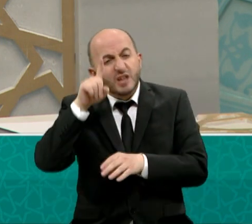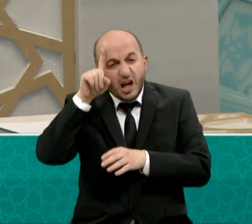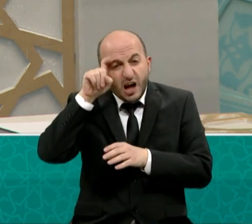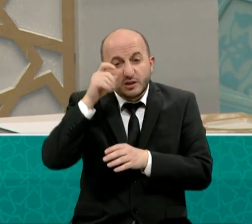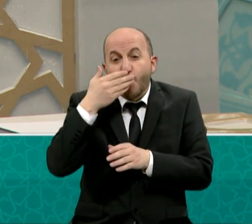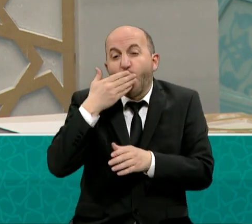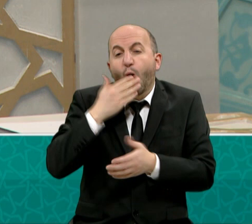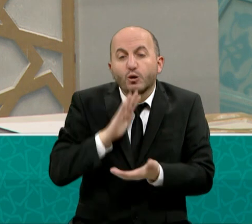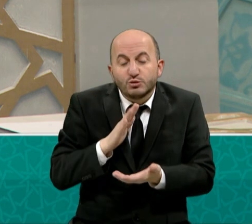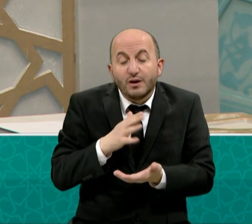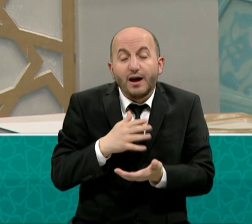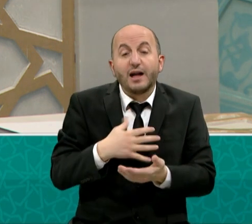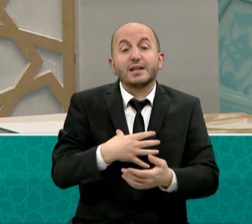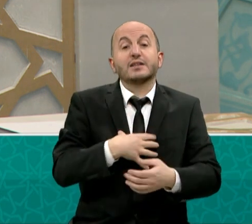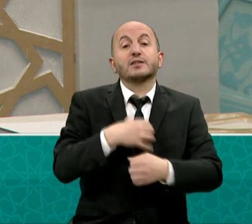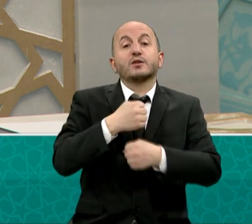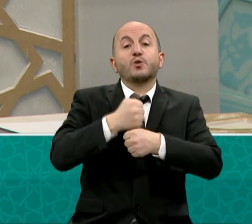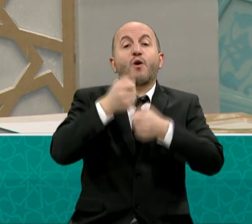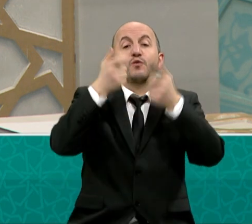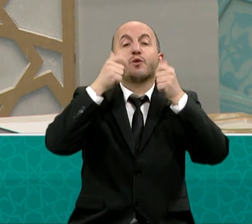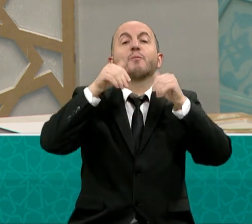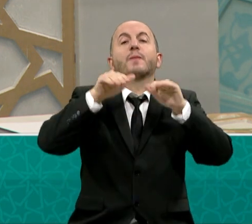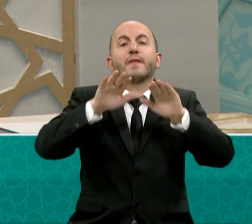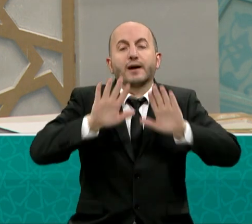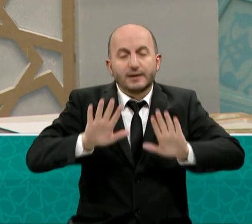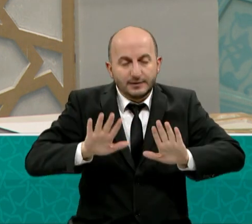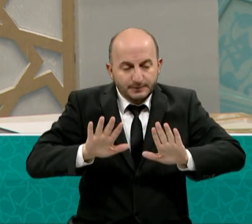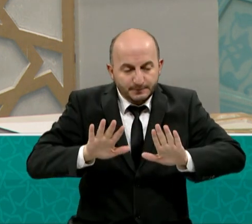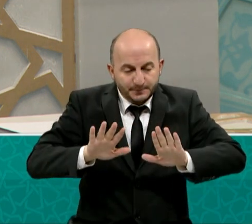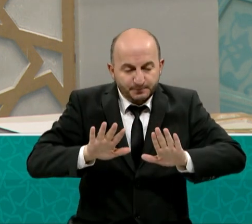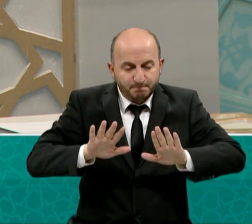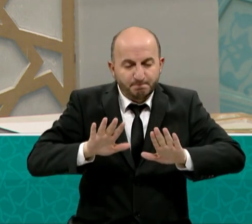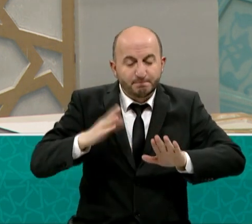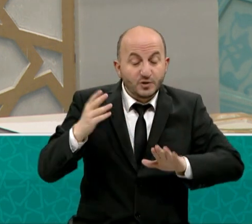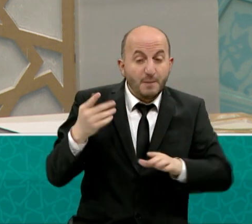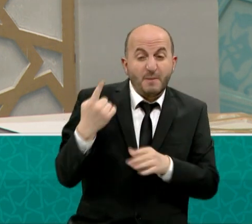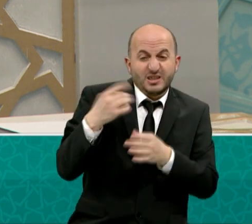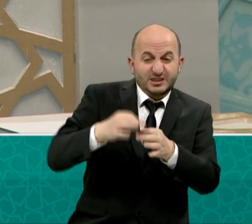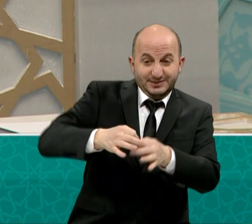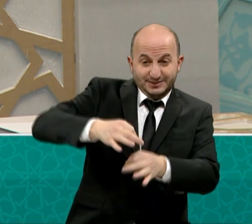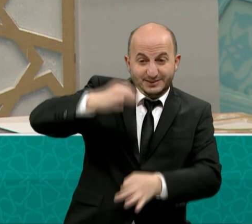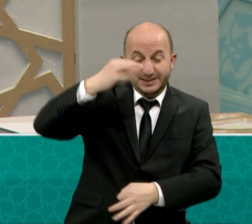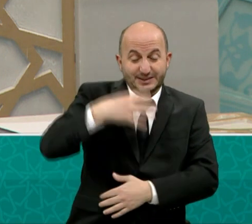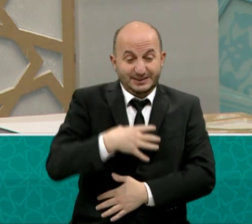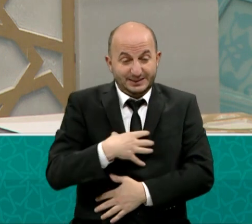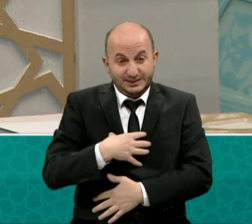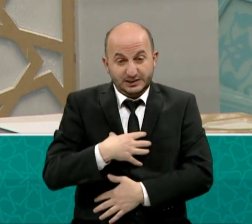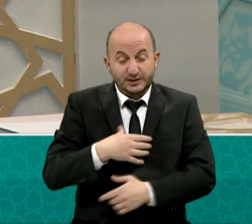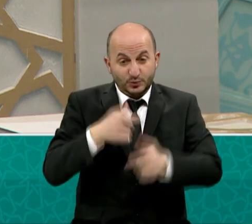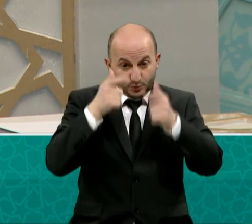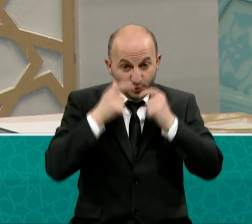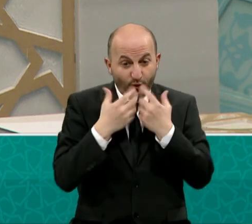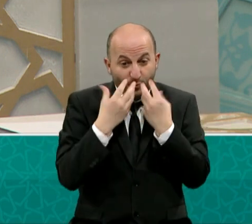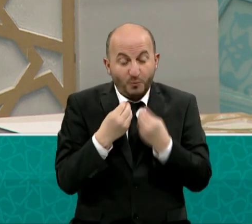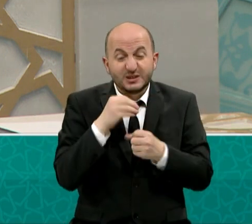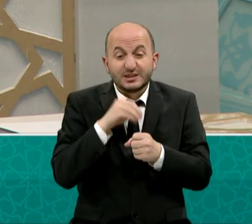kişiler dini görevlerden sorumlu değildir. Onun için bir insanın dinen sorumlu olabilmesi için